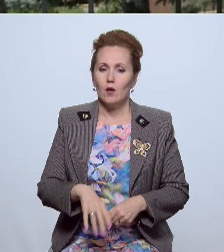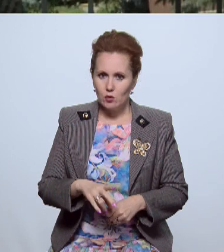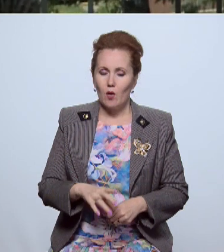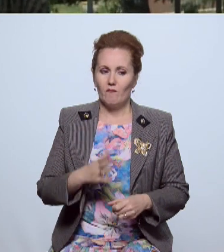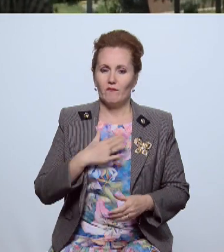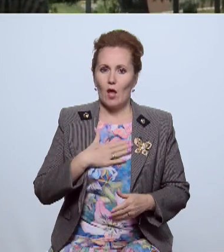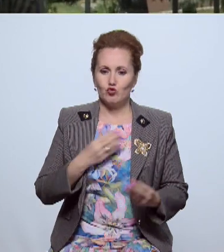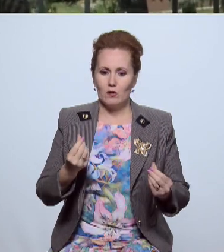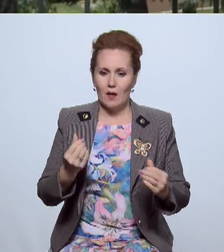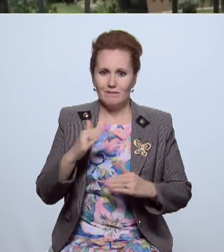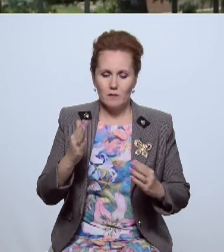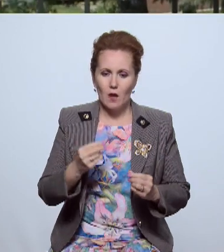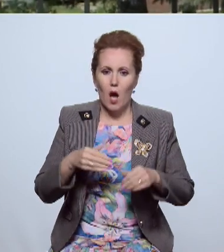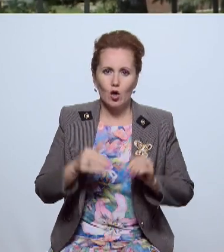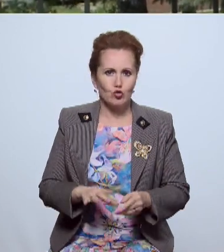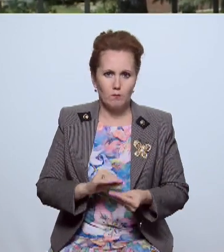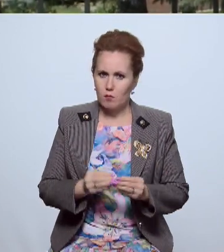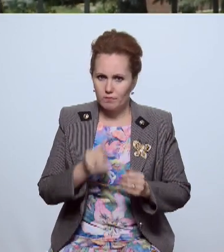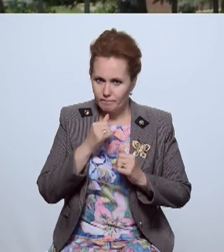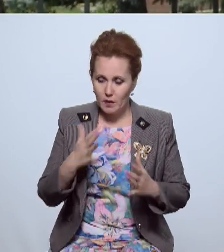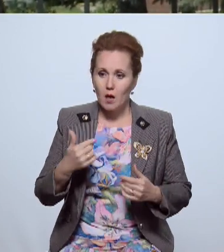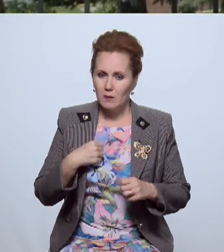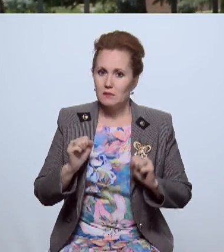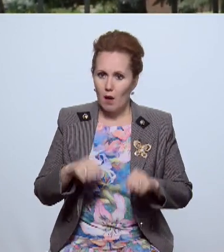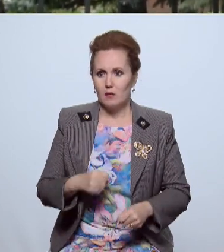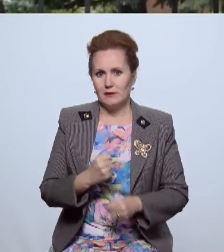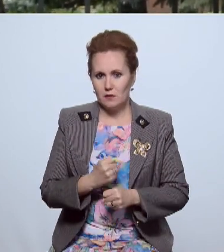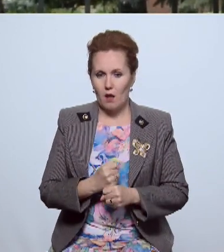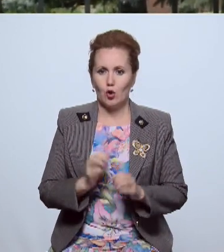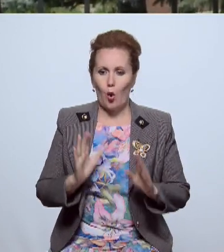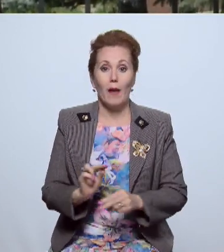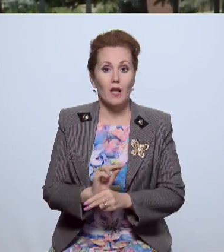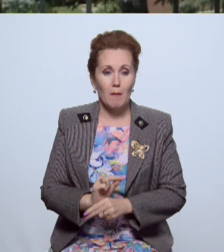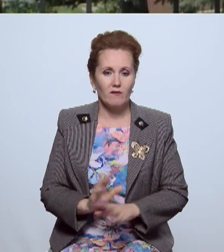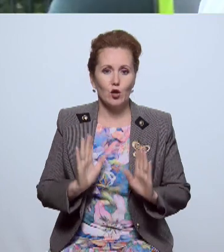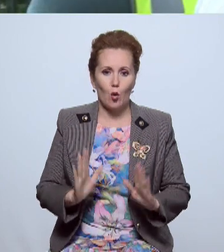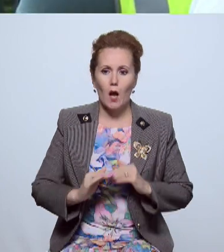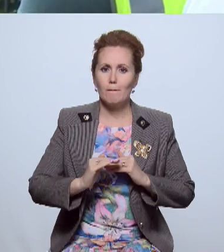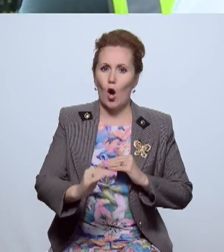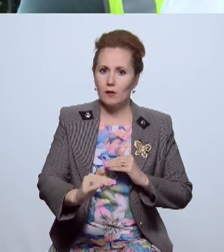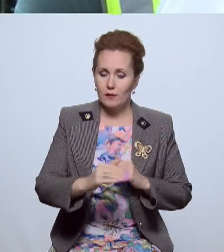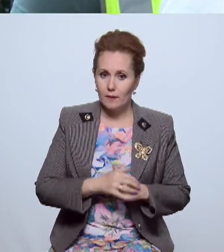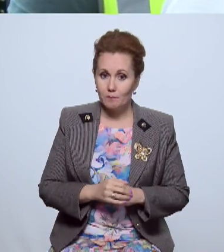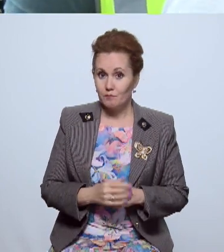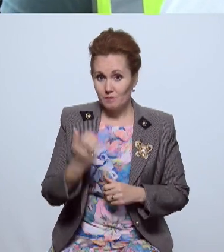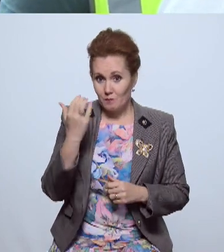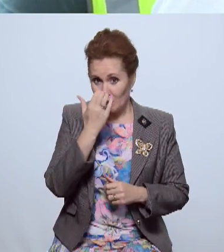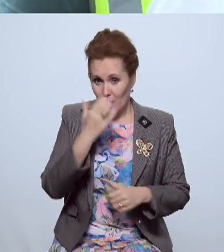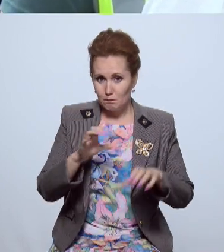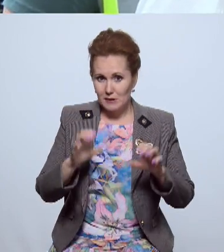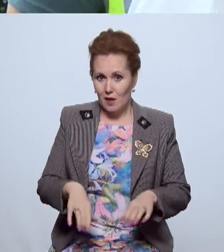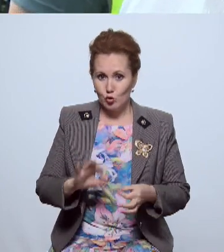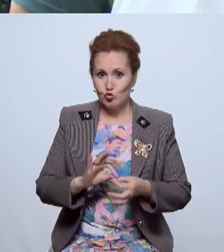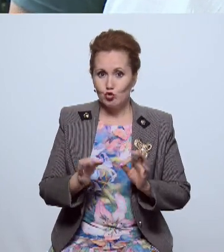рамках наших денег ее как решить. Мы смогли сделать, отремонтировать только покрытие. Василий Килин тоже озадачен.